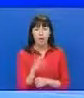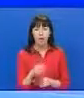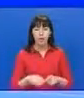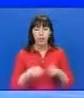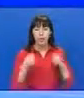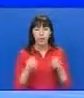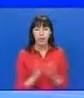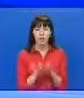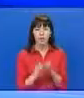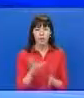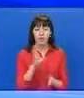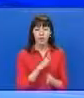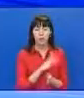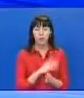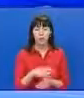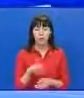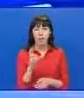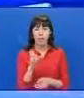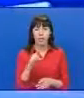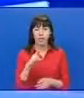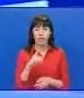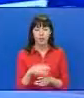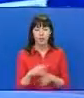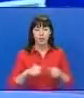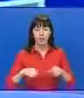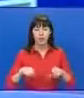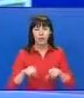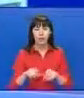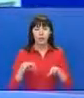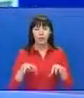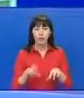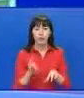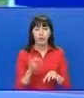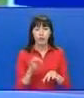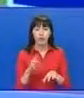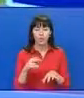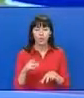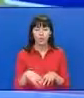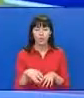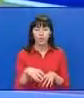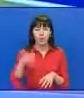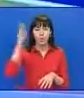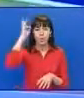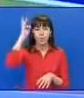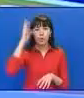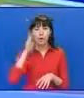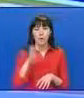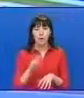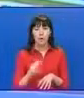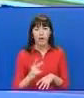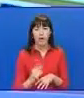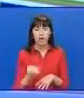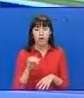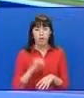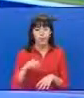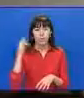рәсімі болып өтті. Сондай-ақ Башқұртстан композиторлар одағының төрағасы Нұр Даутовтың «Дүние түріктер маршы» алғаш рет оңтүстікте